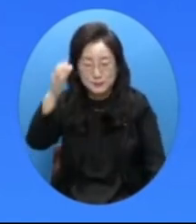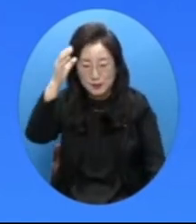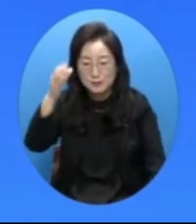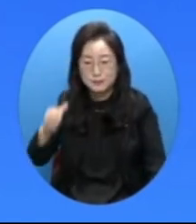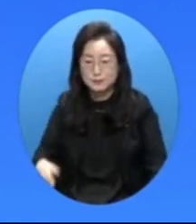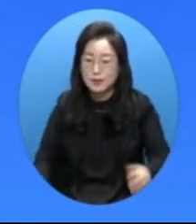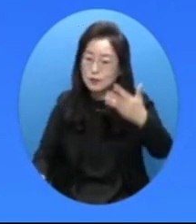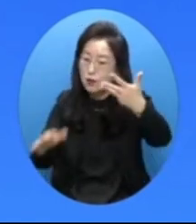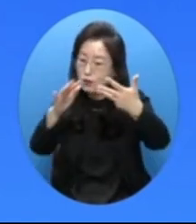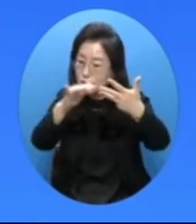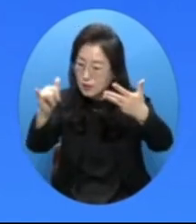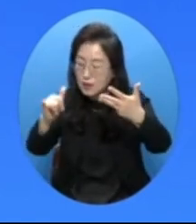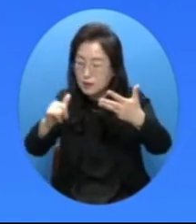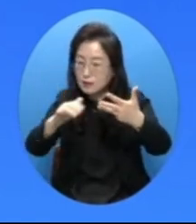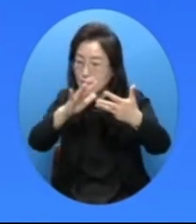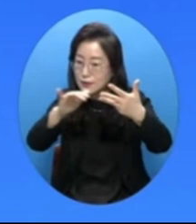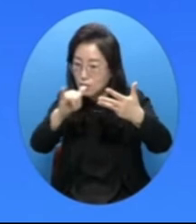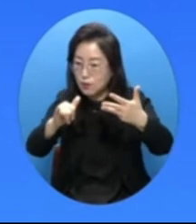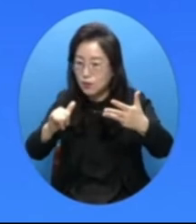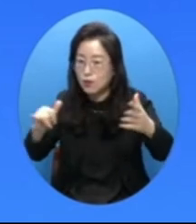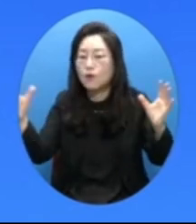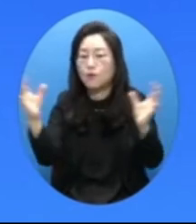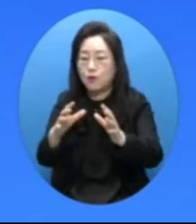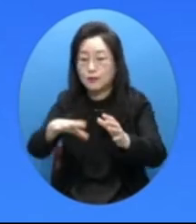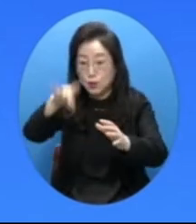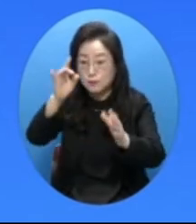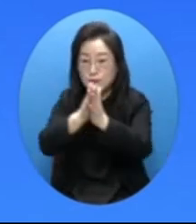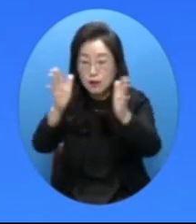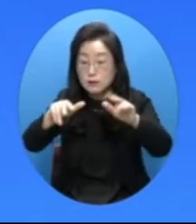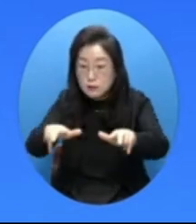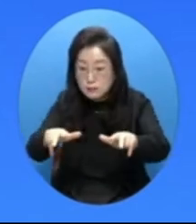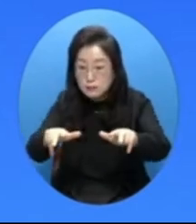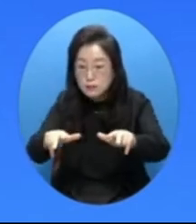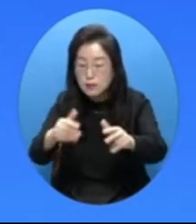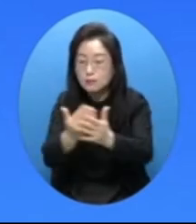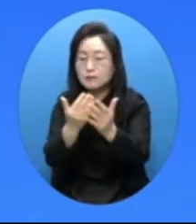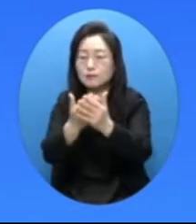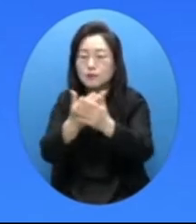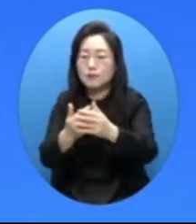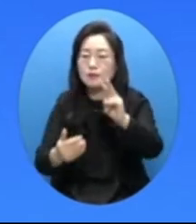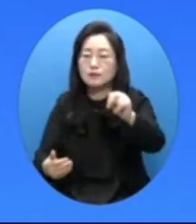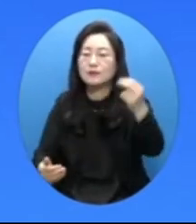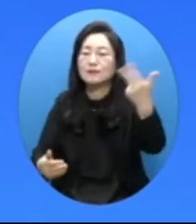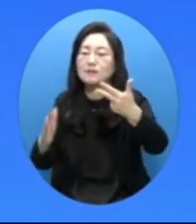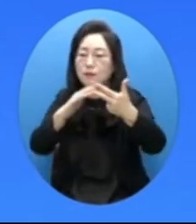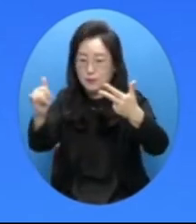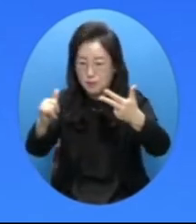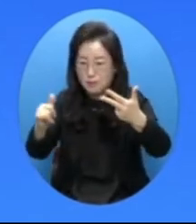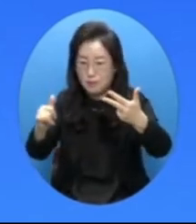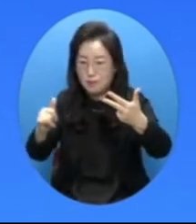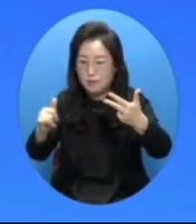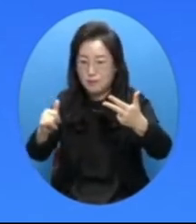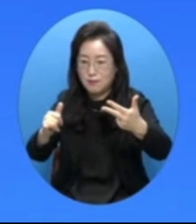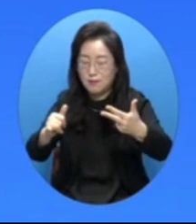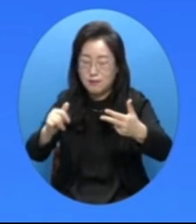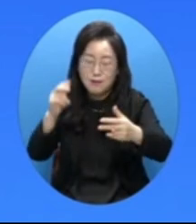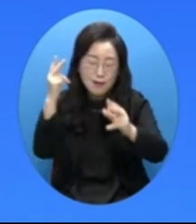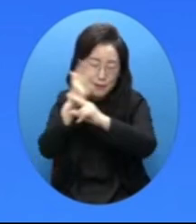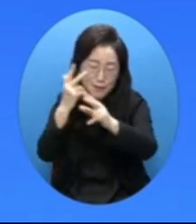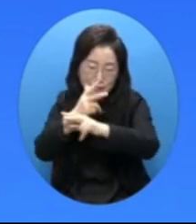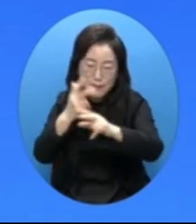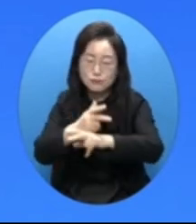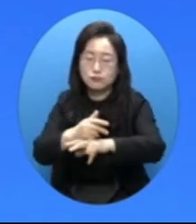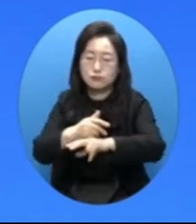8가지로 시작한 그 교회가 오늘날 27,000명이 모이는 추석 교인 27,000명 매줄 모이는